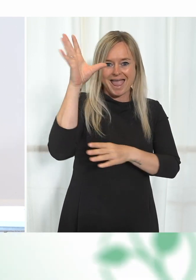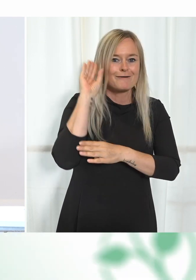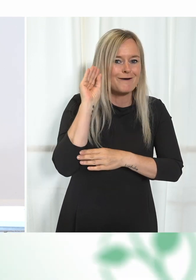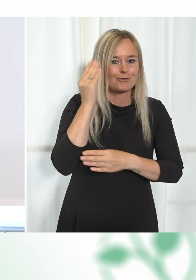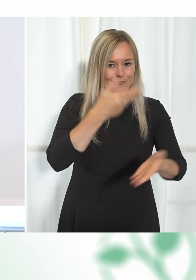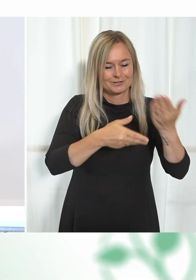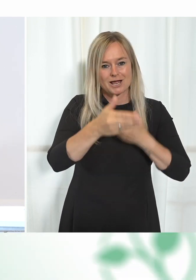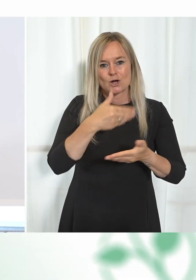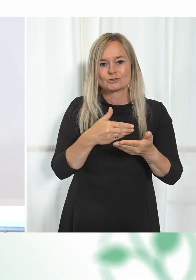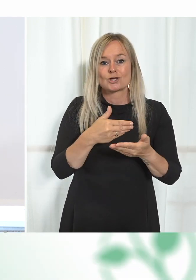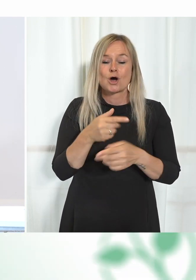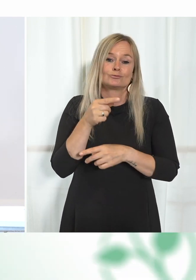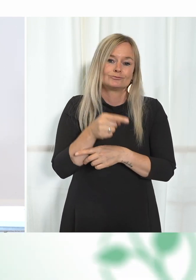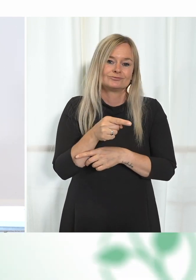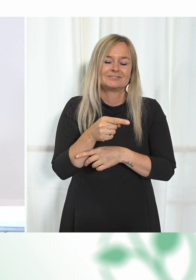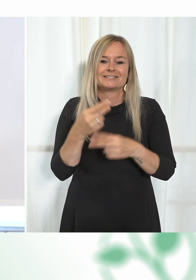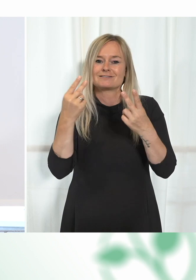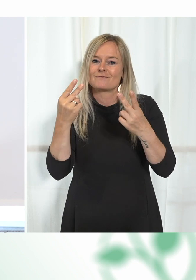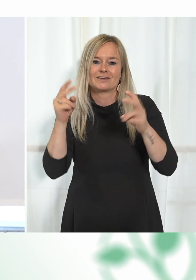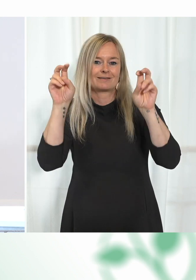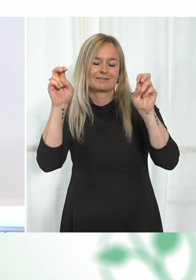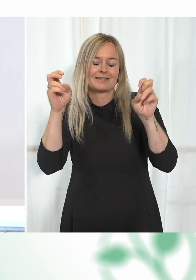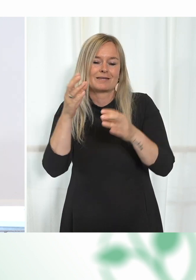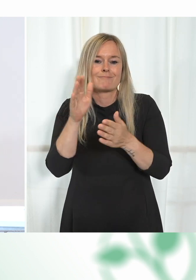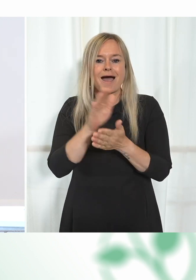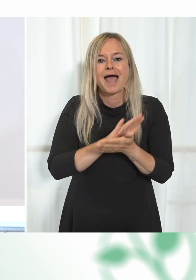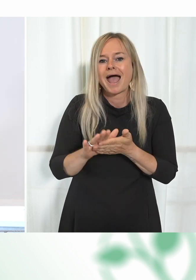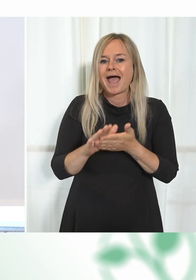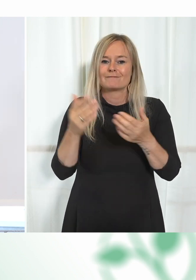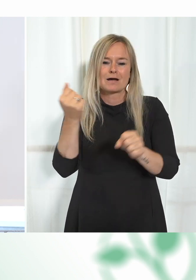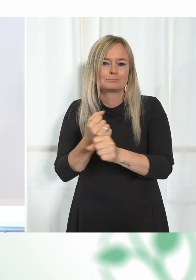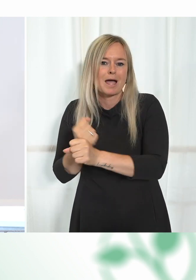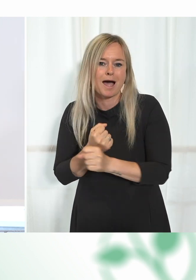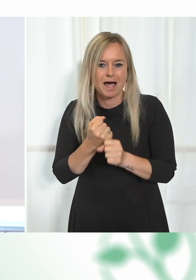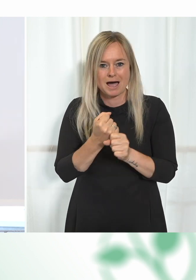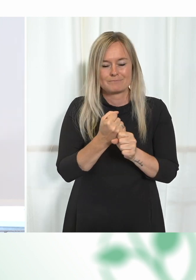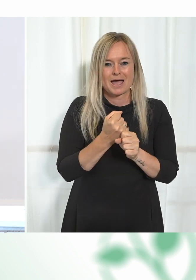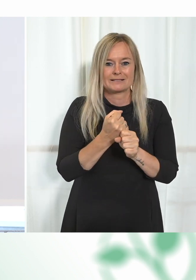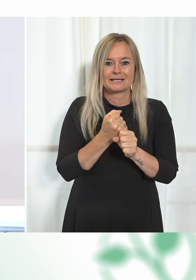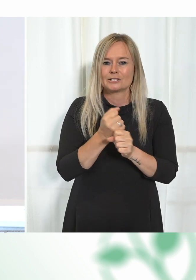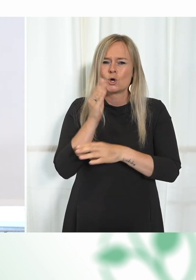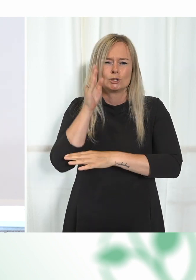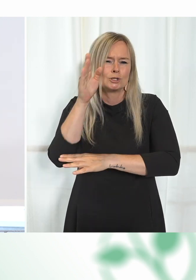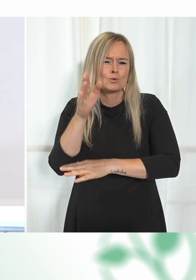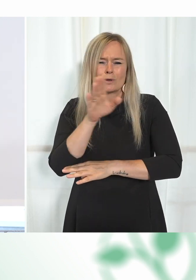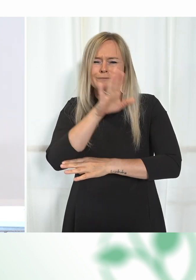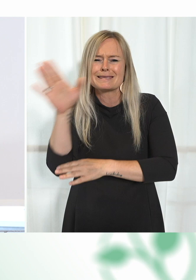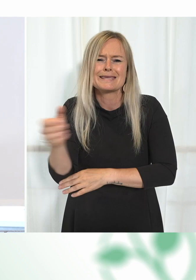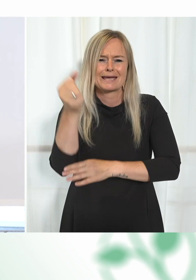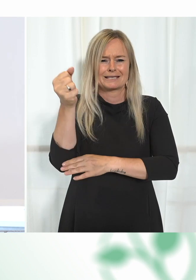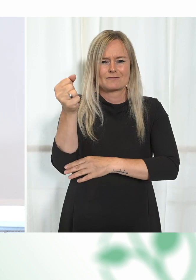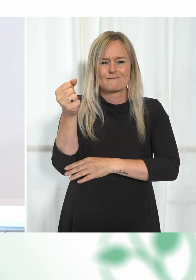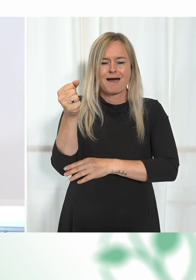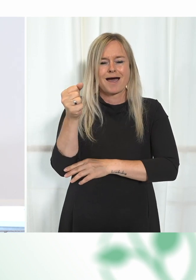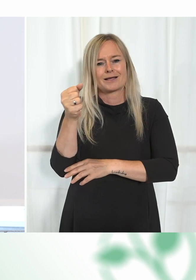Thema annehmen. Irgendwann werden wir es schaffen, dass jeder Mensch mit Behinderung, der in unserer Gesellschaft arbeiten möchte, dass das